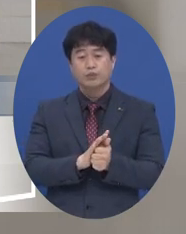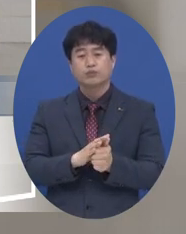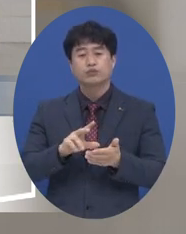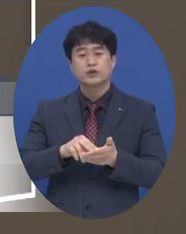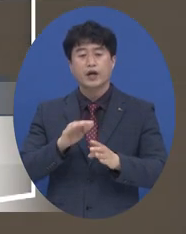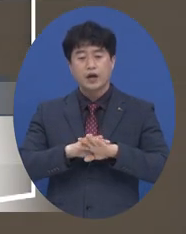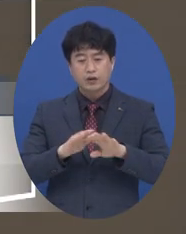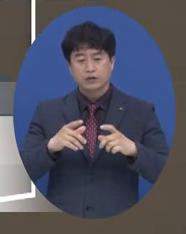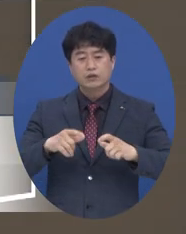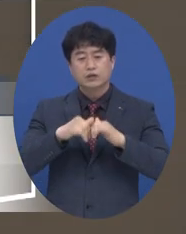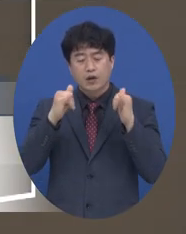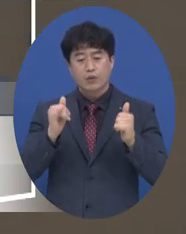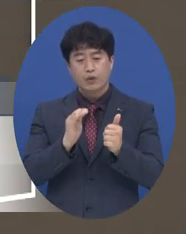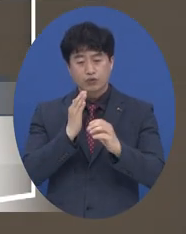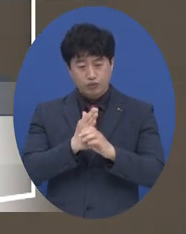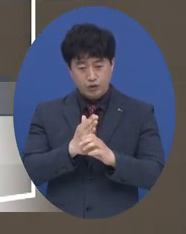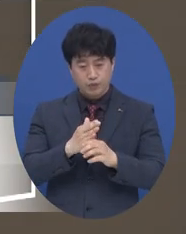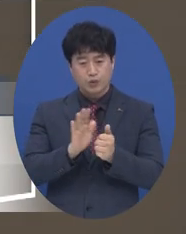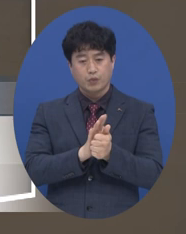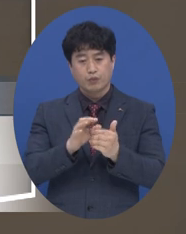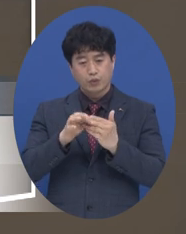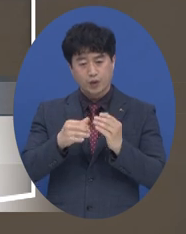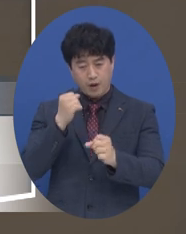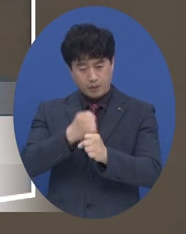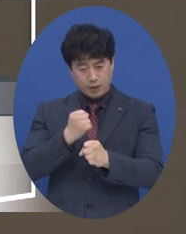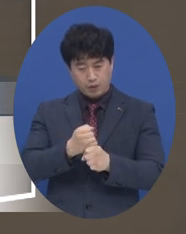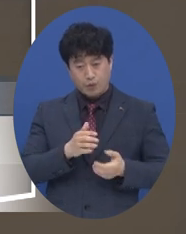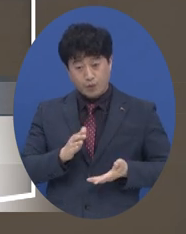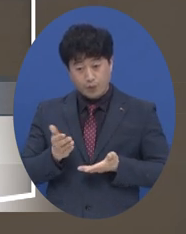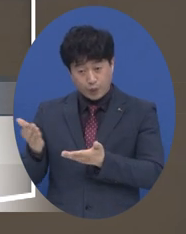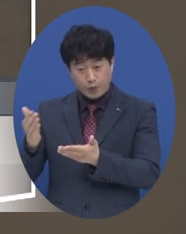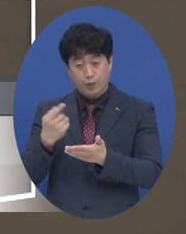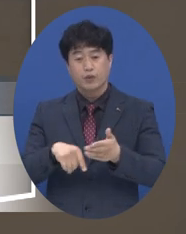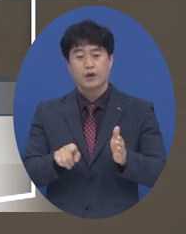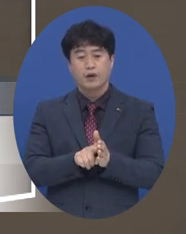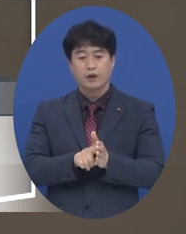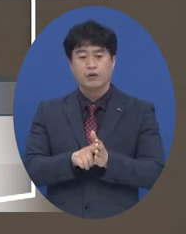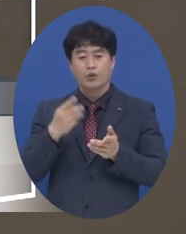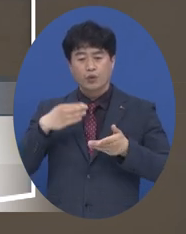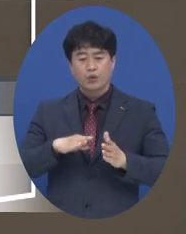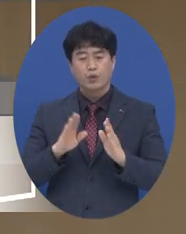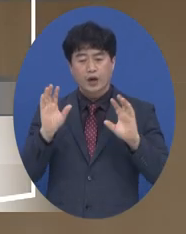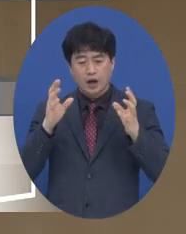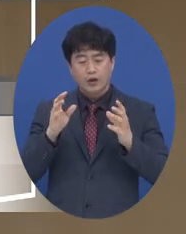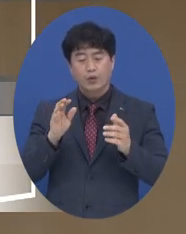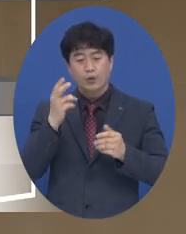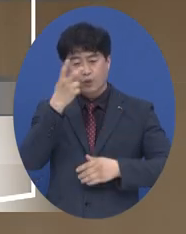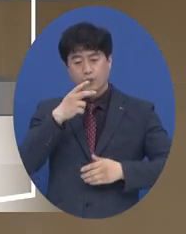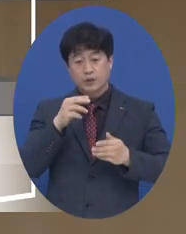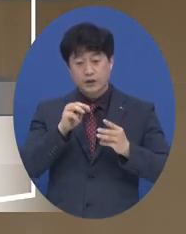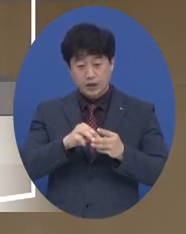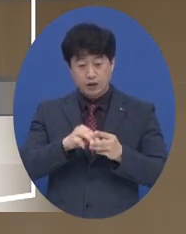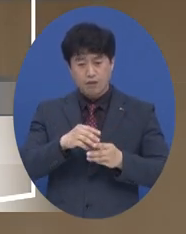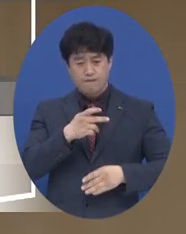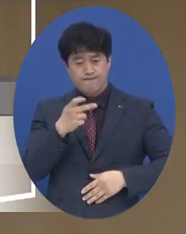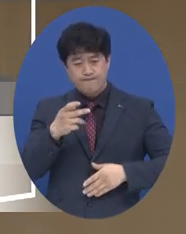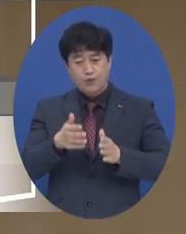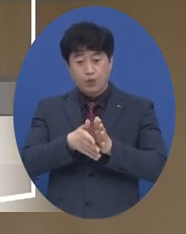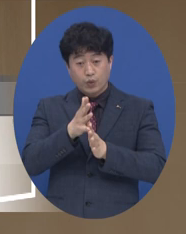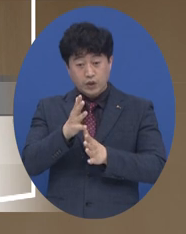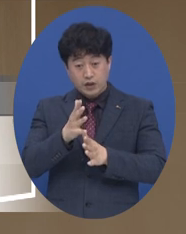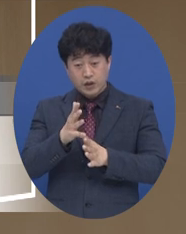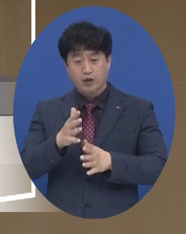지역사회 중심의 돌봄 프로그램을 개발 보급하기 위하여 경기도 아동돌봄센터를